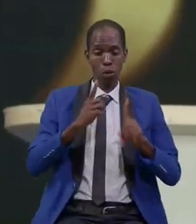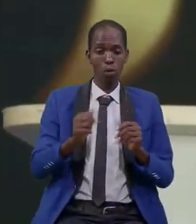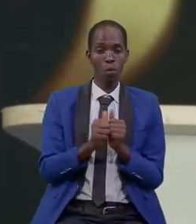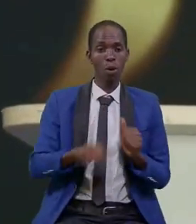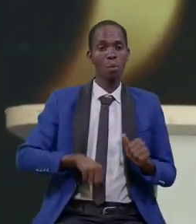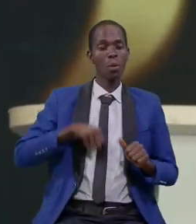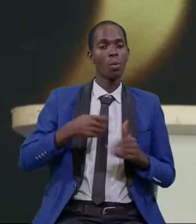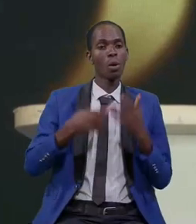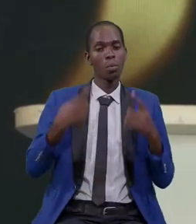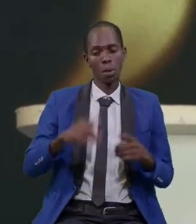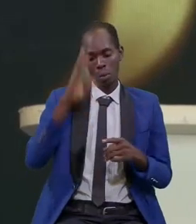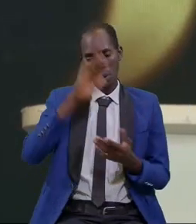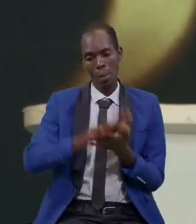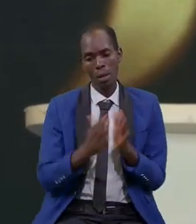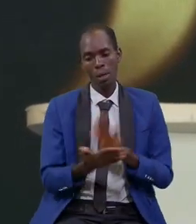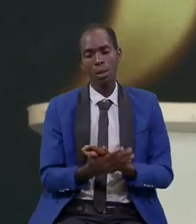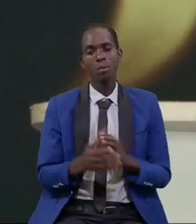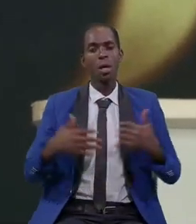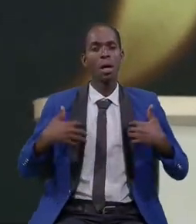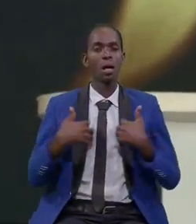Et il est devenu un animal.